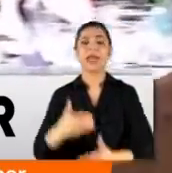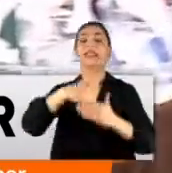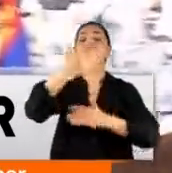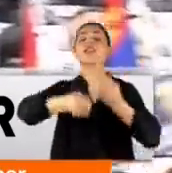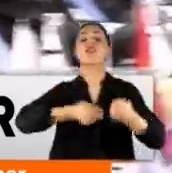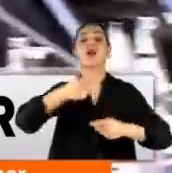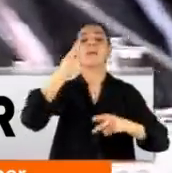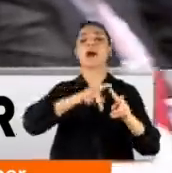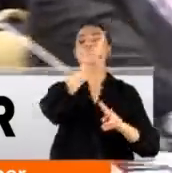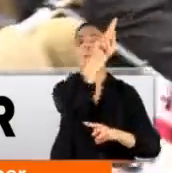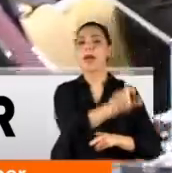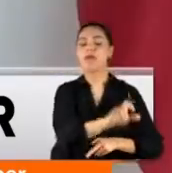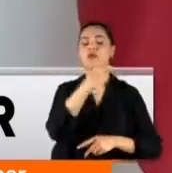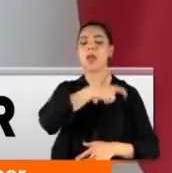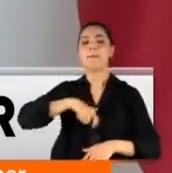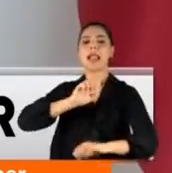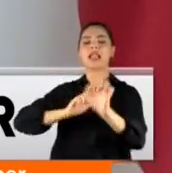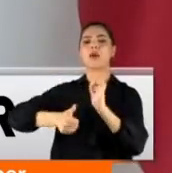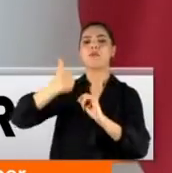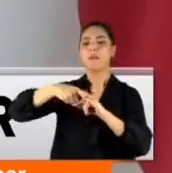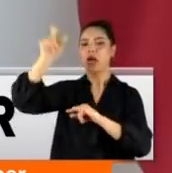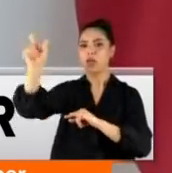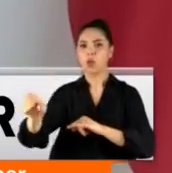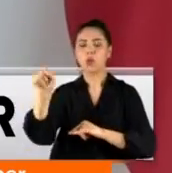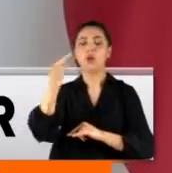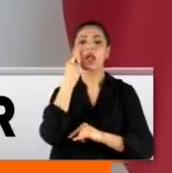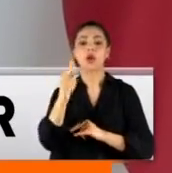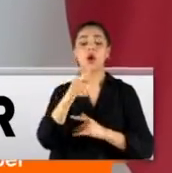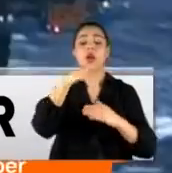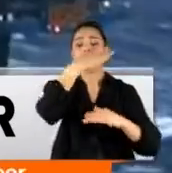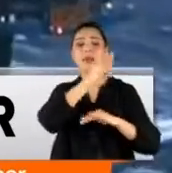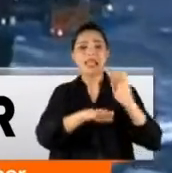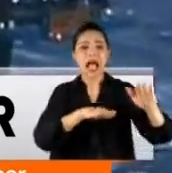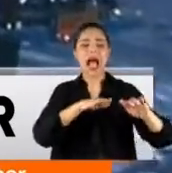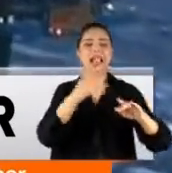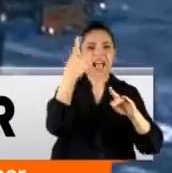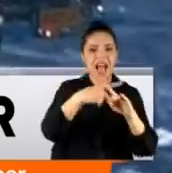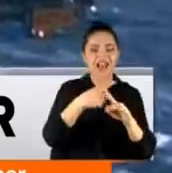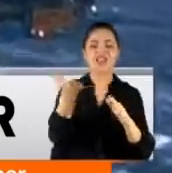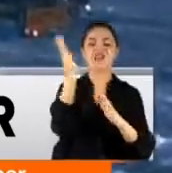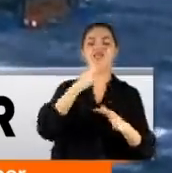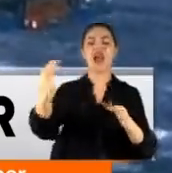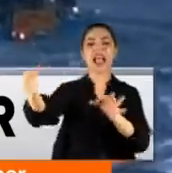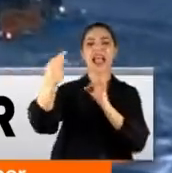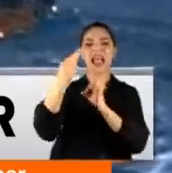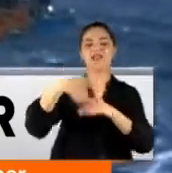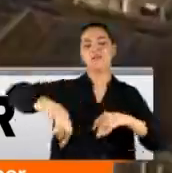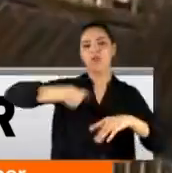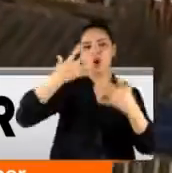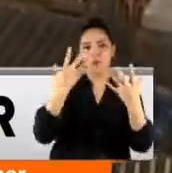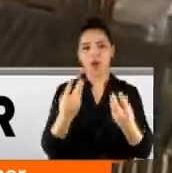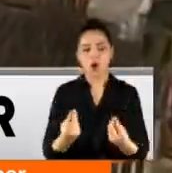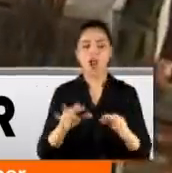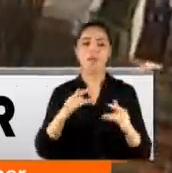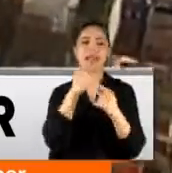Dışişleri Bakanı Mevlüt Çavuşoğlu ve Milli Savunma Bakanı Hulusi Akar, Mısır'ın attığı olumlu adımın ardından ilişkilerin normalleşebileceğinin